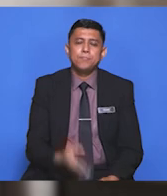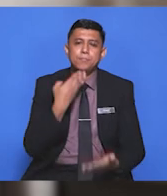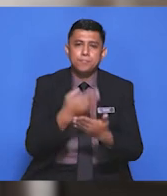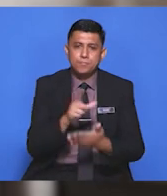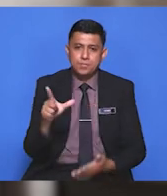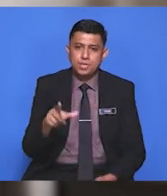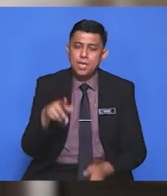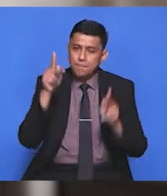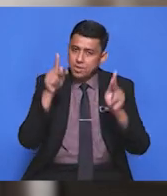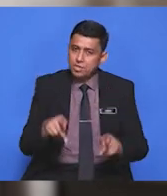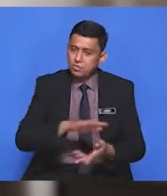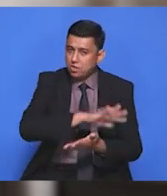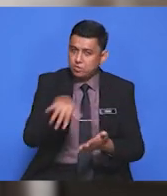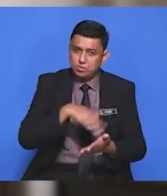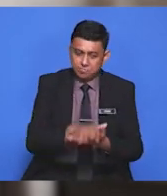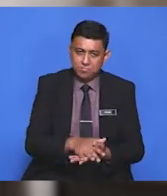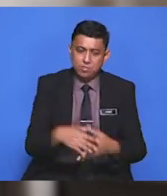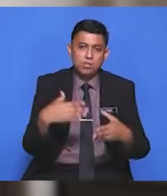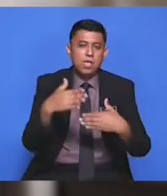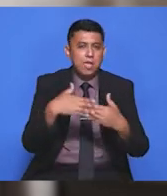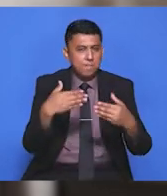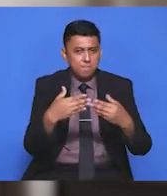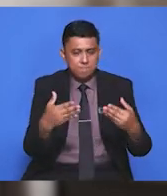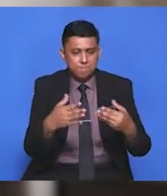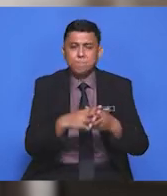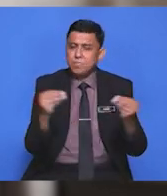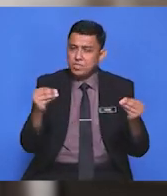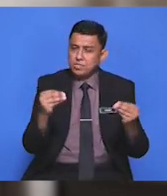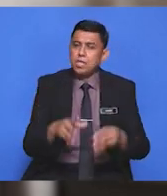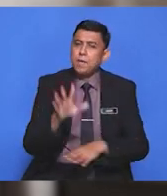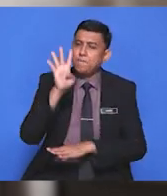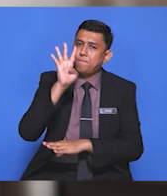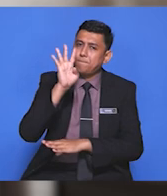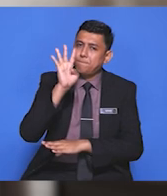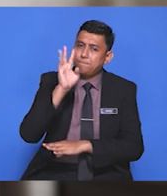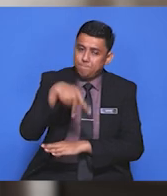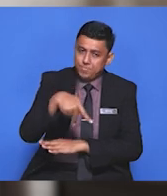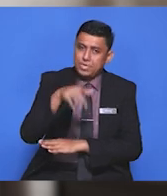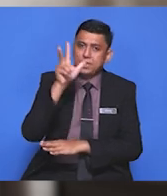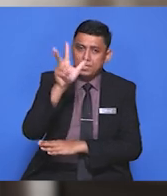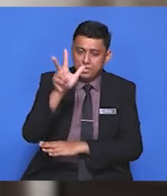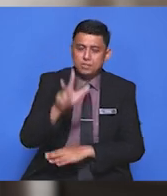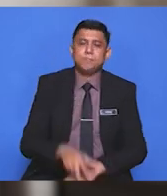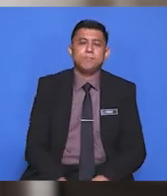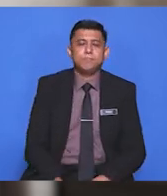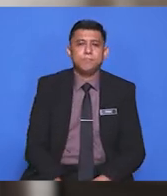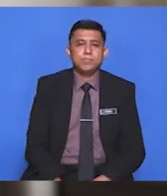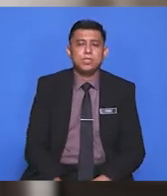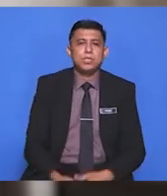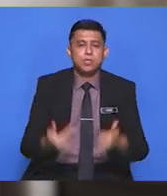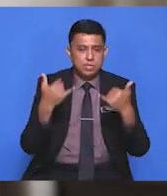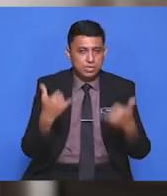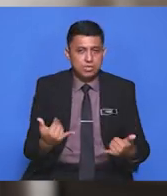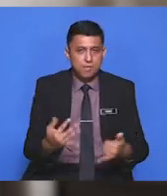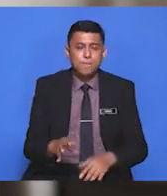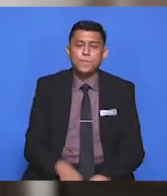Baiklah, para pelajar sekalian. Kita telah pun selesai untuk P yang ketiga, penetapan harga. Kini kita